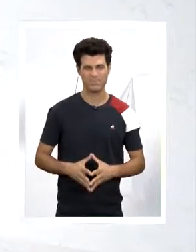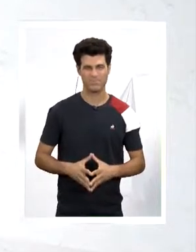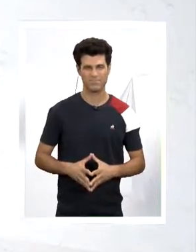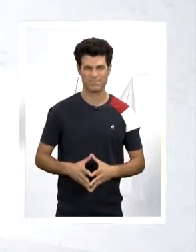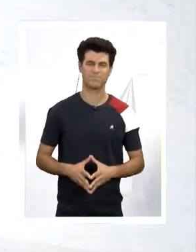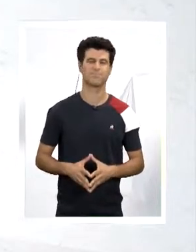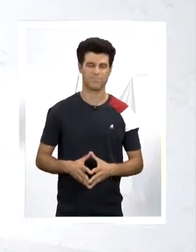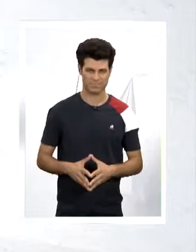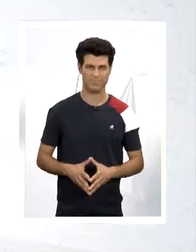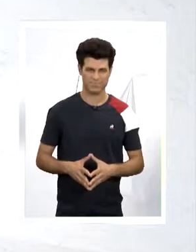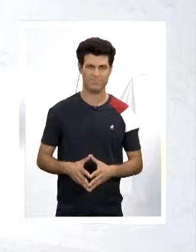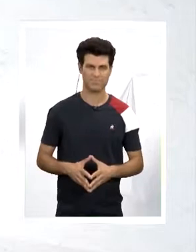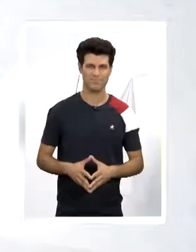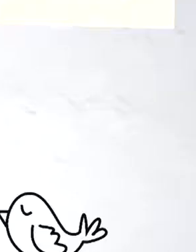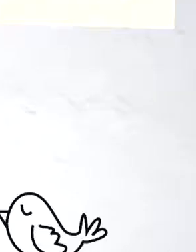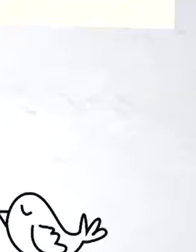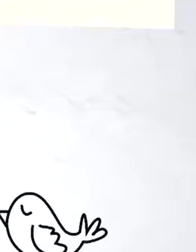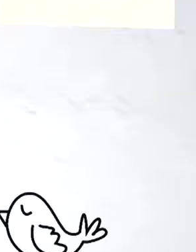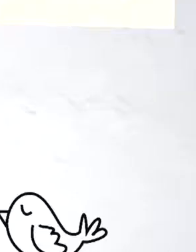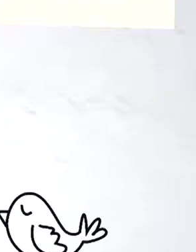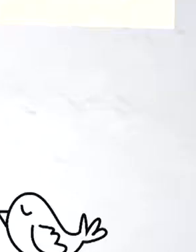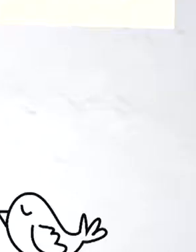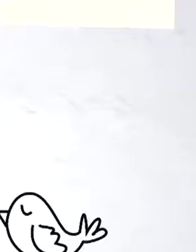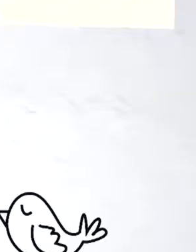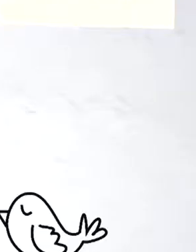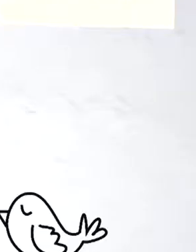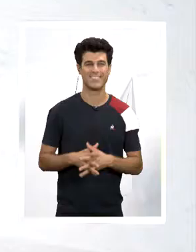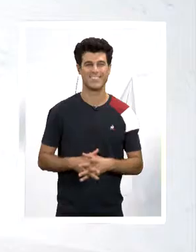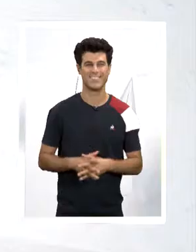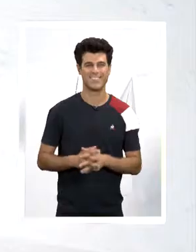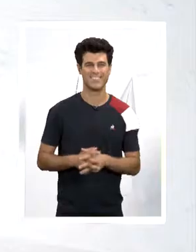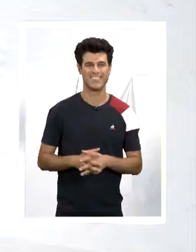גם במשגב ובגבעת חיים איחוד. יפה, אז אתן באותו בית ספר.